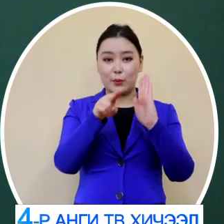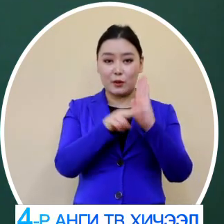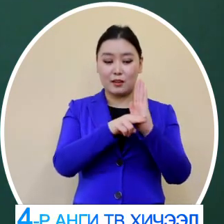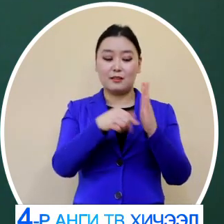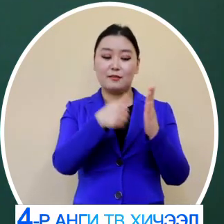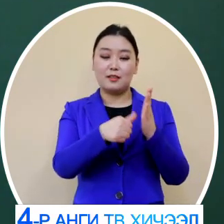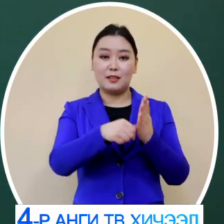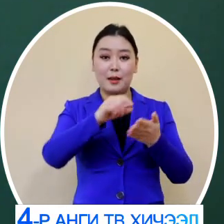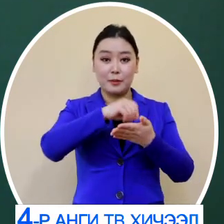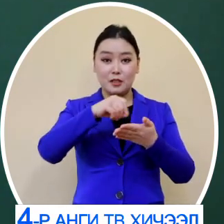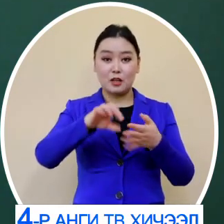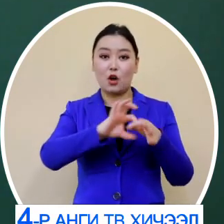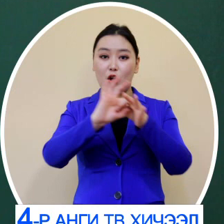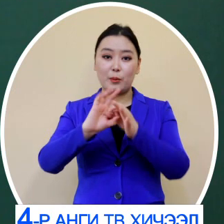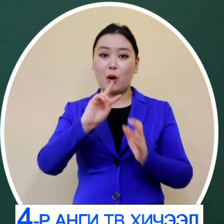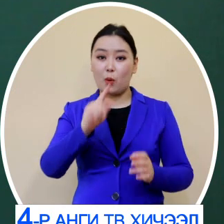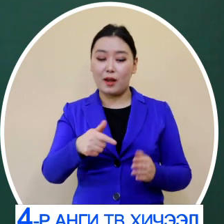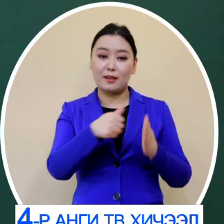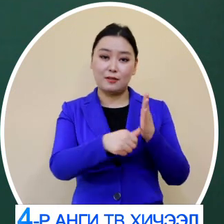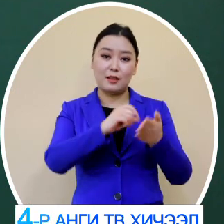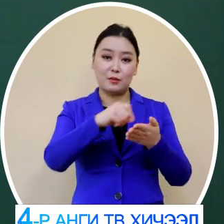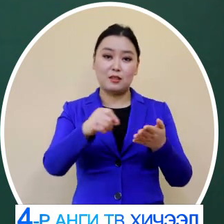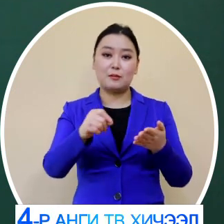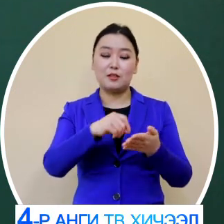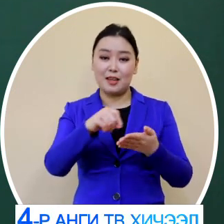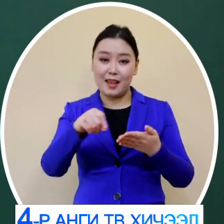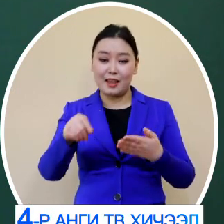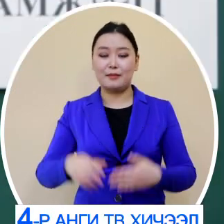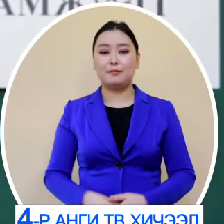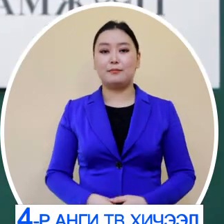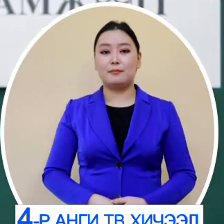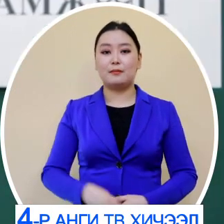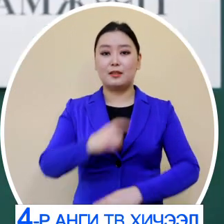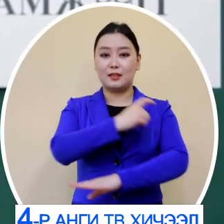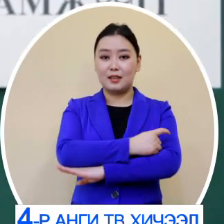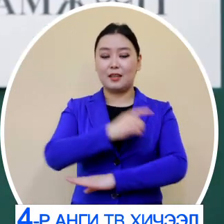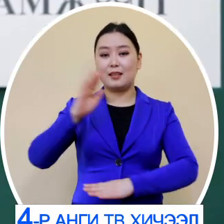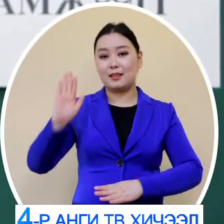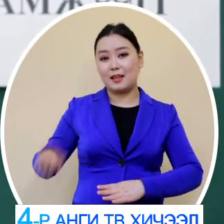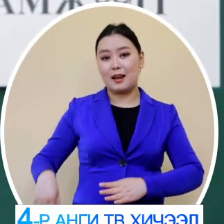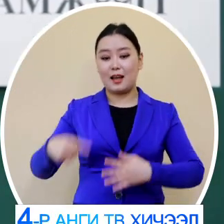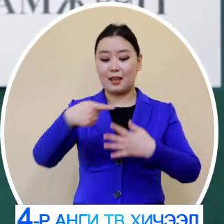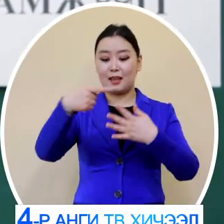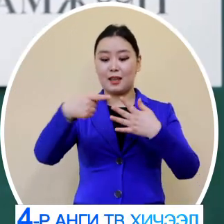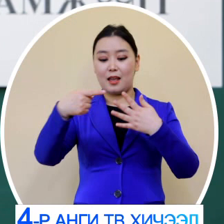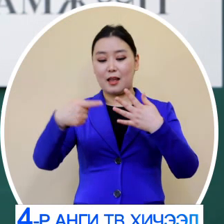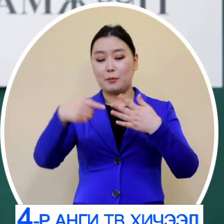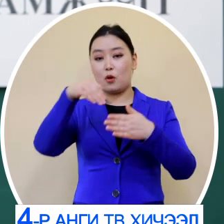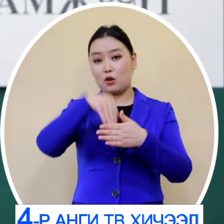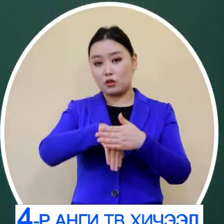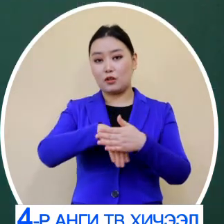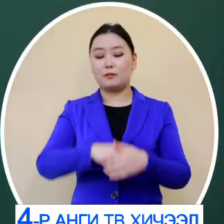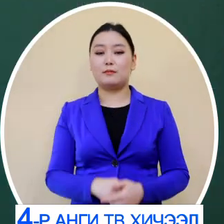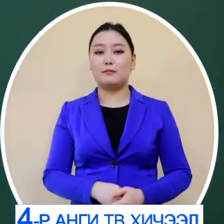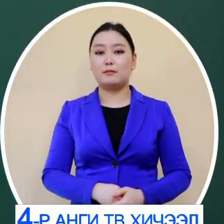тэмдэглээд холбоо үгээ мөн дэвтэртээ тэмдэглэж аваарай. За хичээлийнхаа дараагийн алхамлууд бүгдээрээ хамтдаа